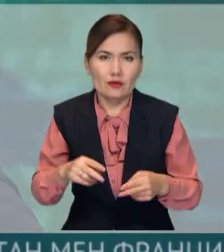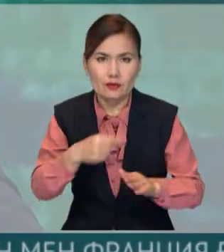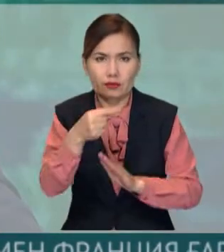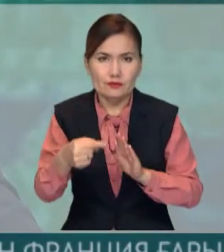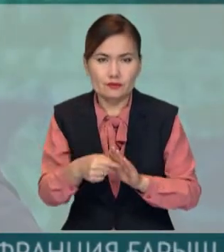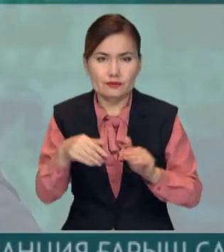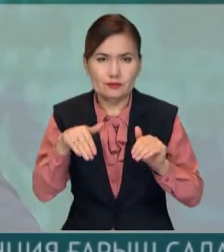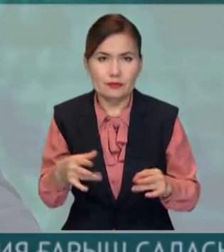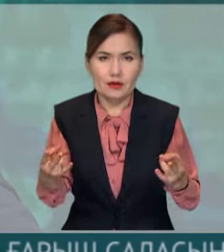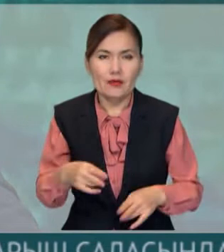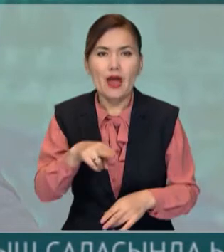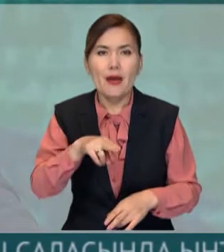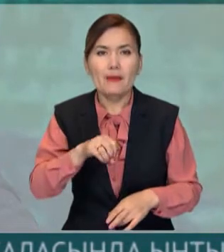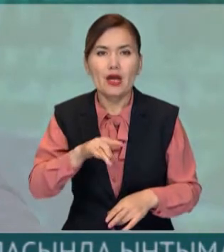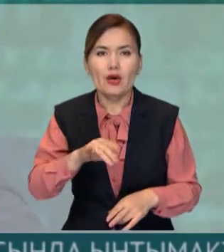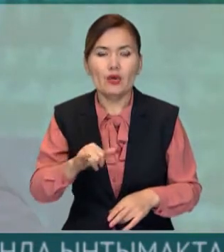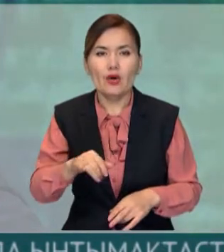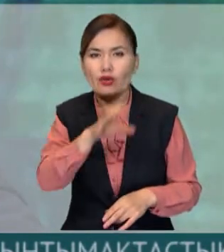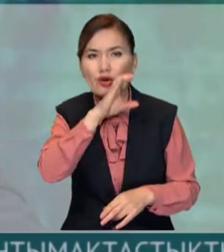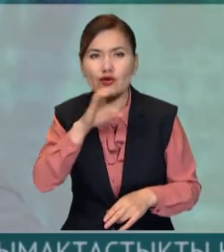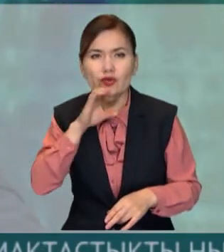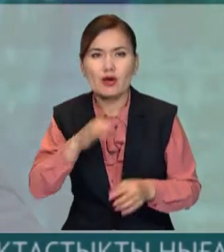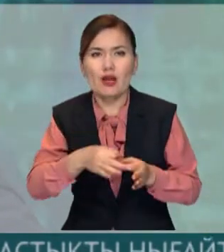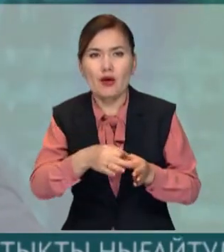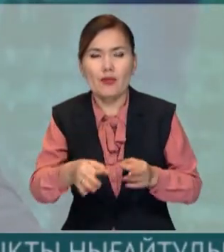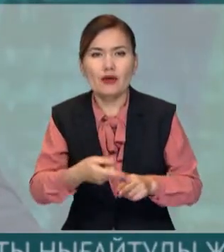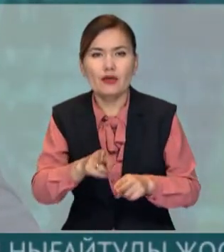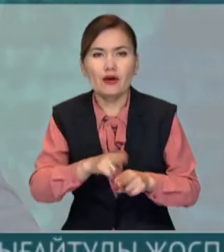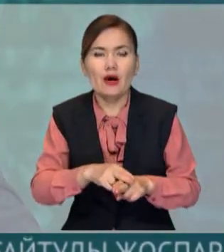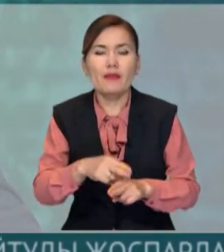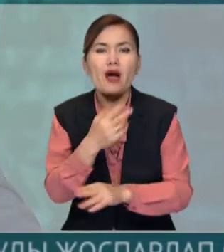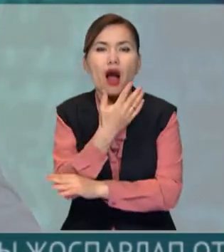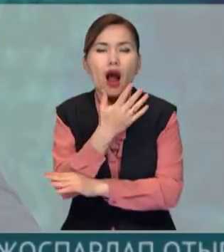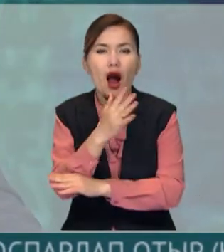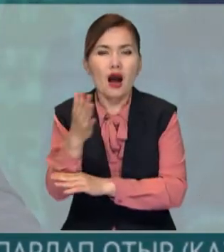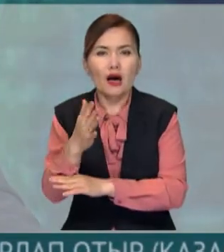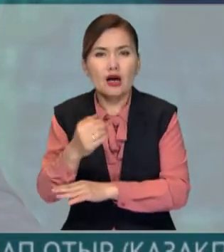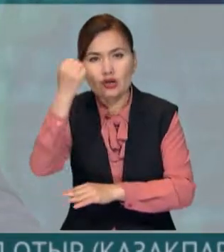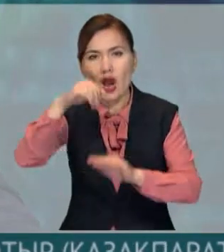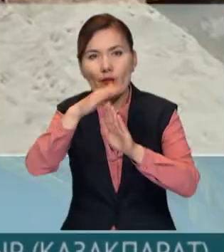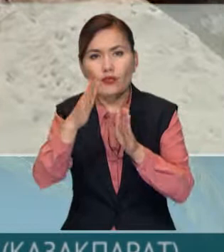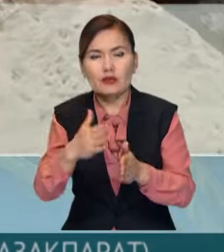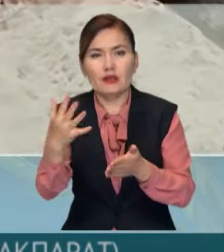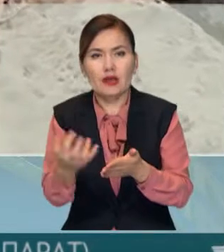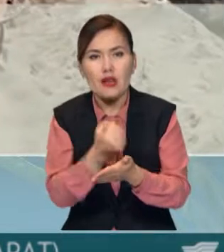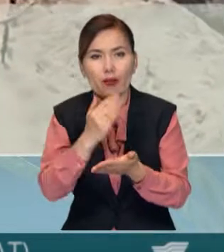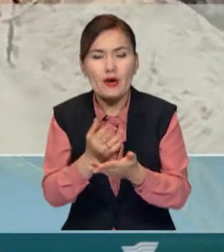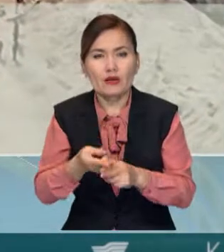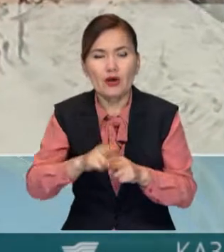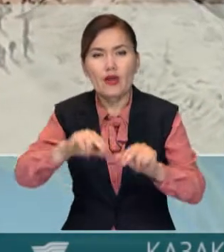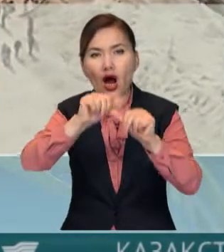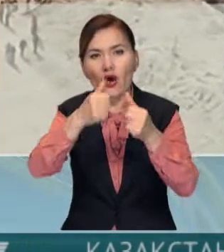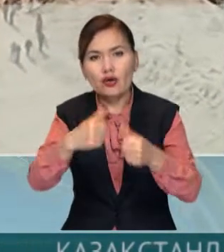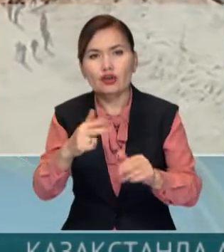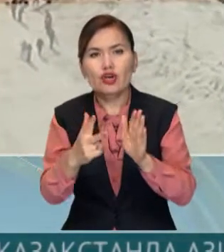Перудың солтүстігіндегі Чан-Чан кешенінде ежелгі ағаш мүсіндер табылды. Мамандардың айтуынша, скульптуралары